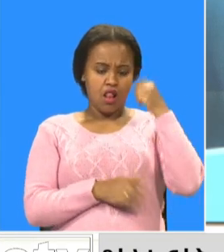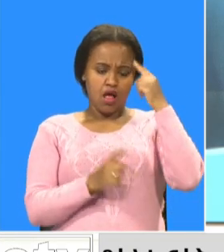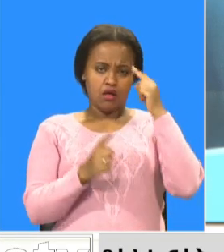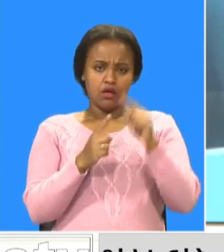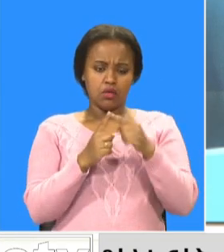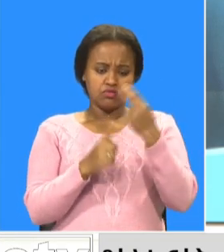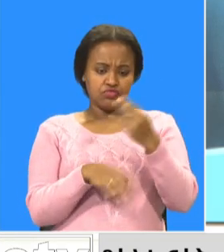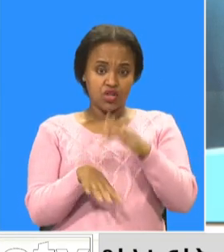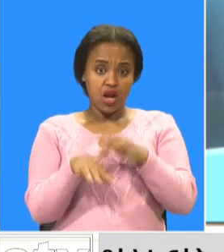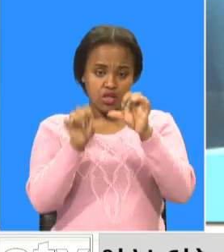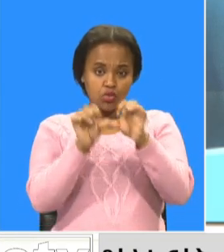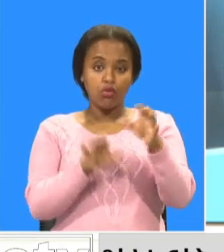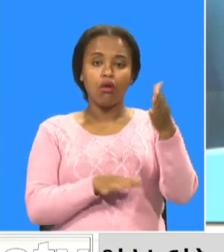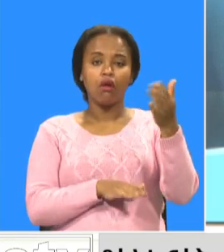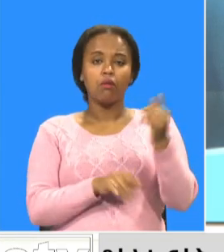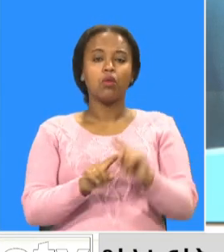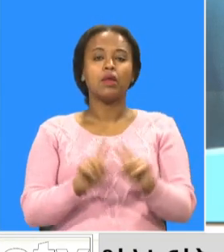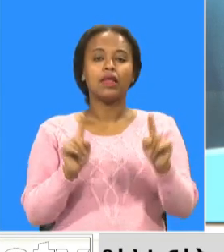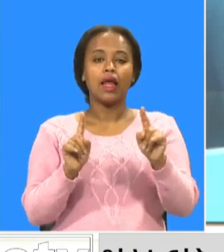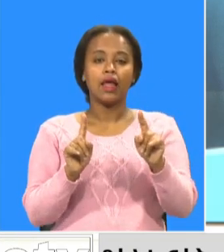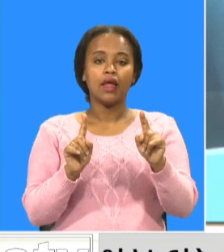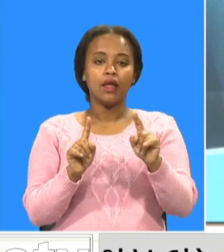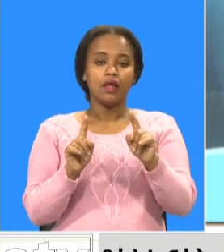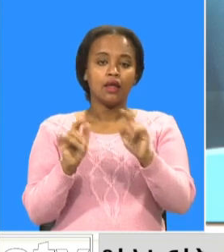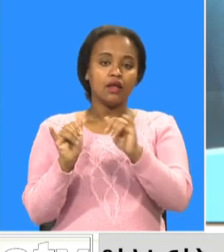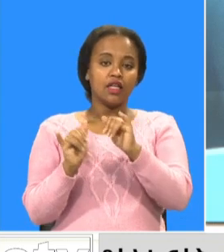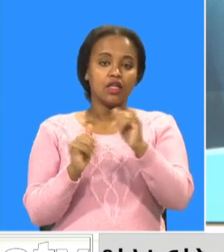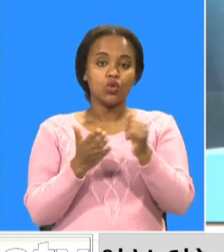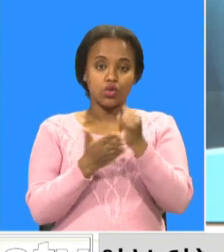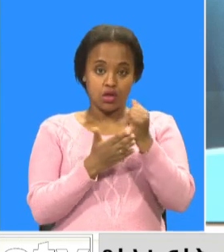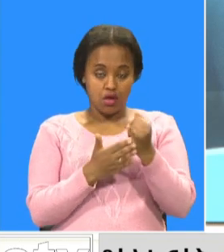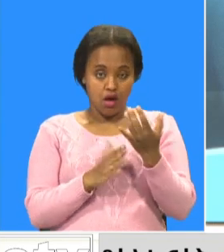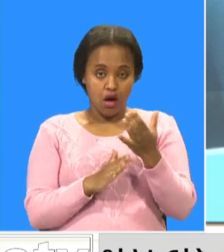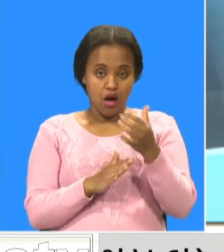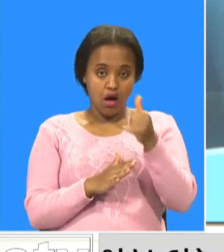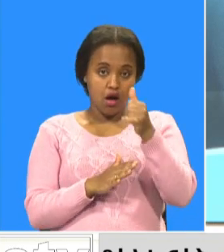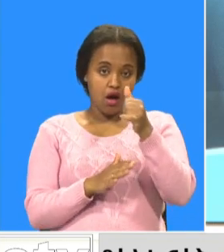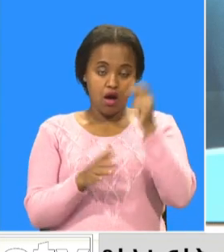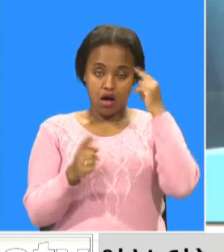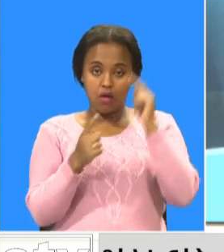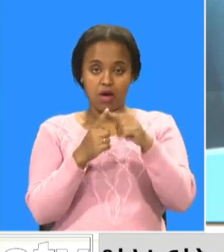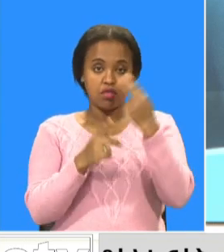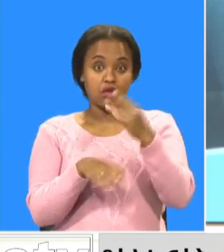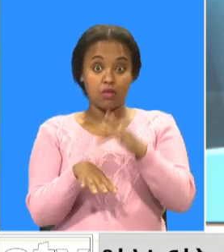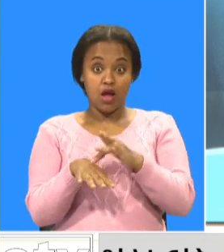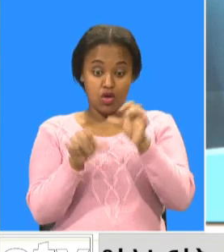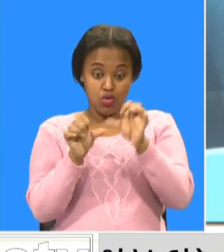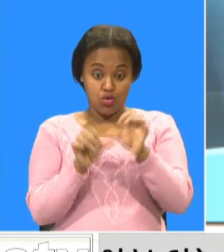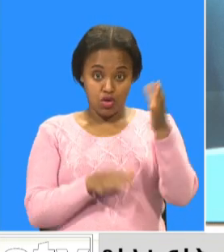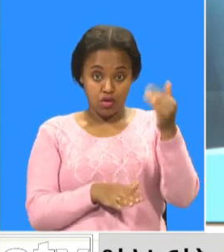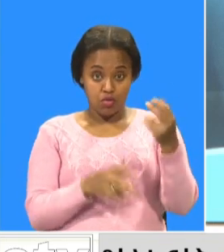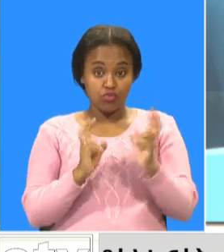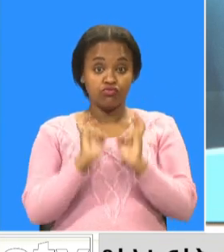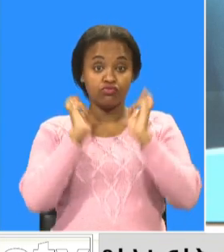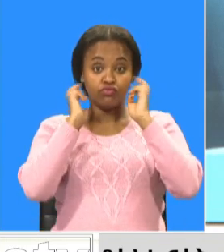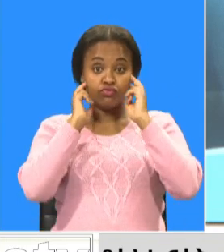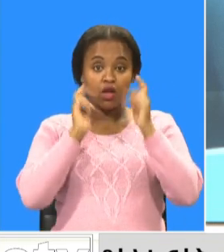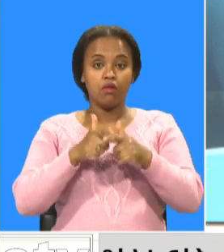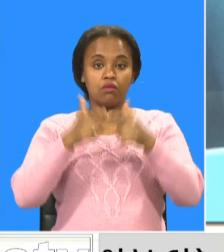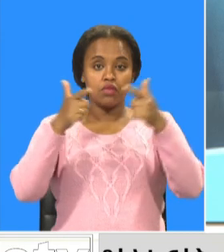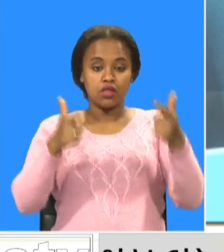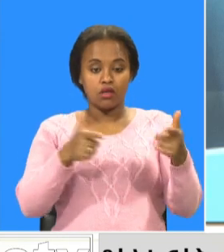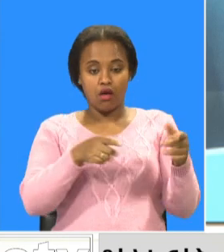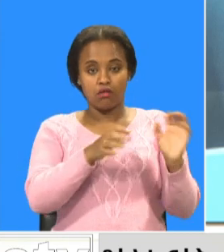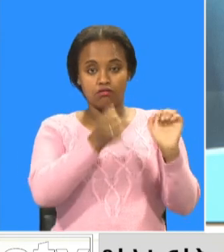ዓላማ ጥቅም ላይ ሲውሉ የነበሩ በተለይ ለኢንዱስትሪ ዓላማ ጥቅም ላይ ሲውሉ የነበሩ ማስኮች በስፋት ወደዚህ